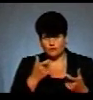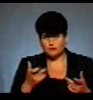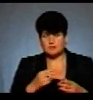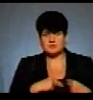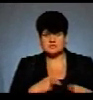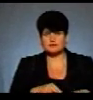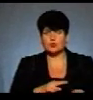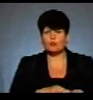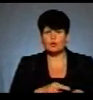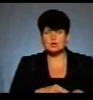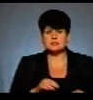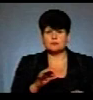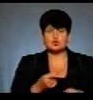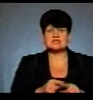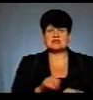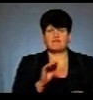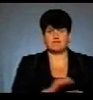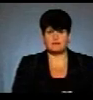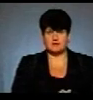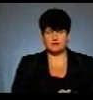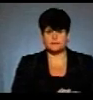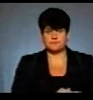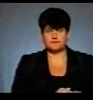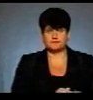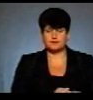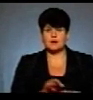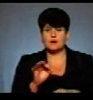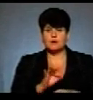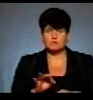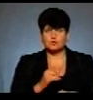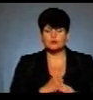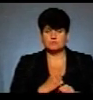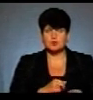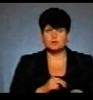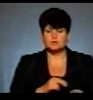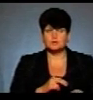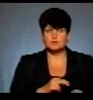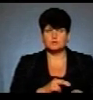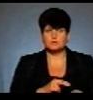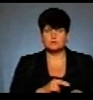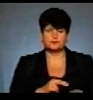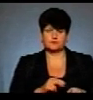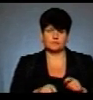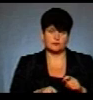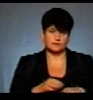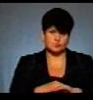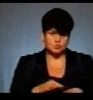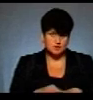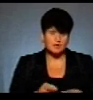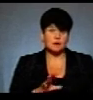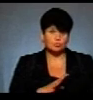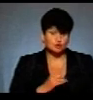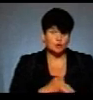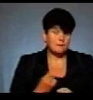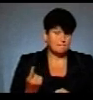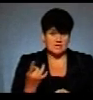працівників поліції про такі факти. Покарання за вчинення булінгу на правопорушників досить суттєве. Якщо таке правопорушення було вчинено особою